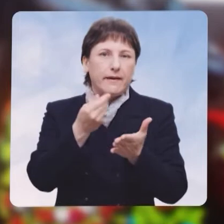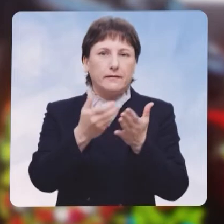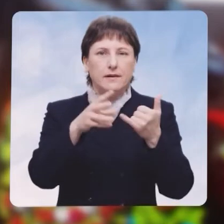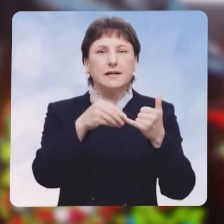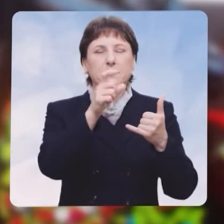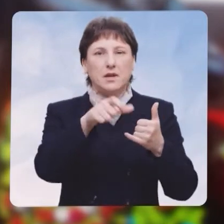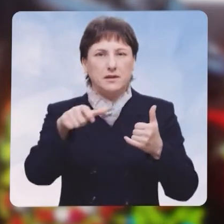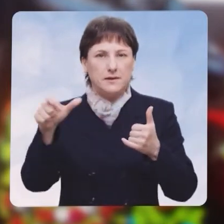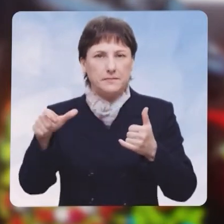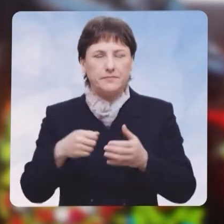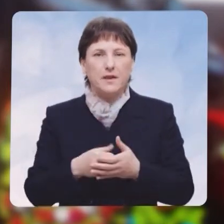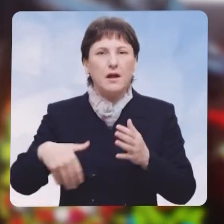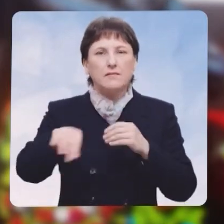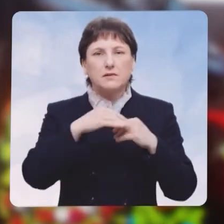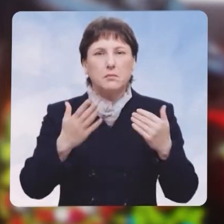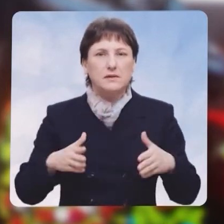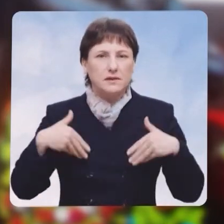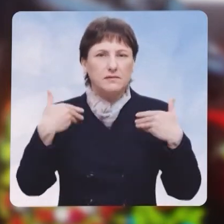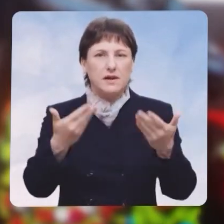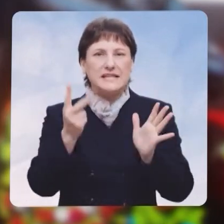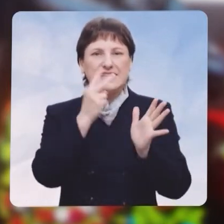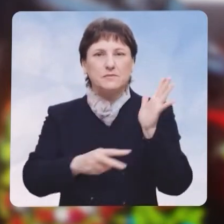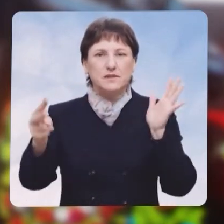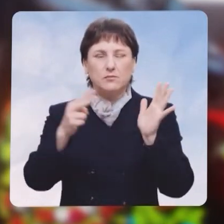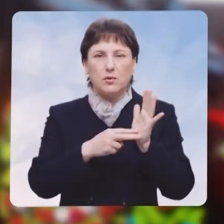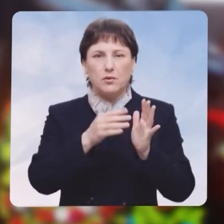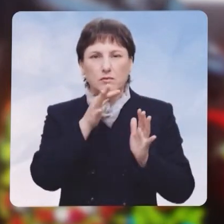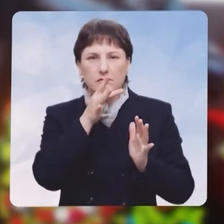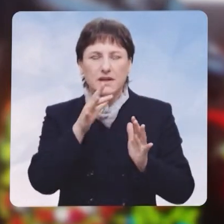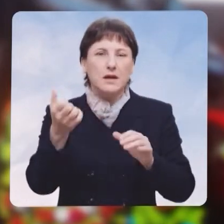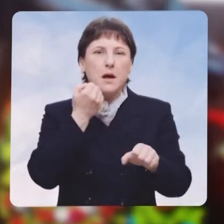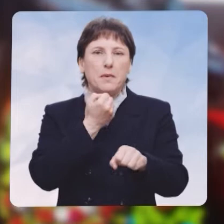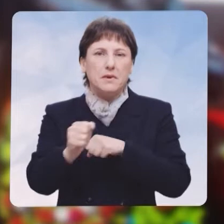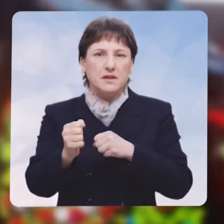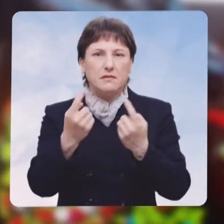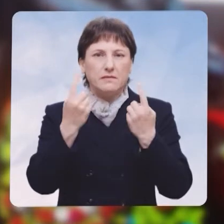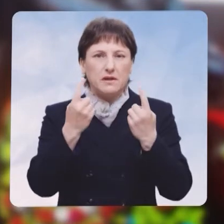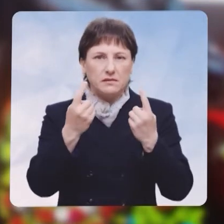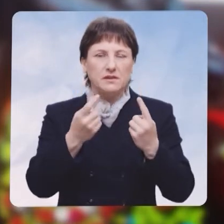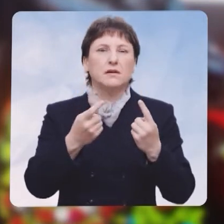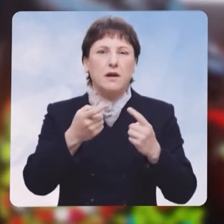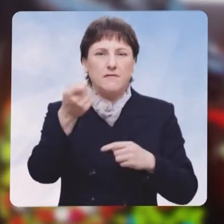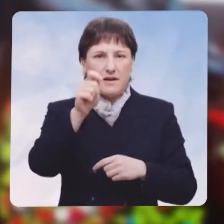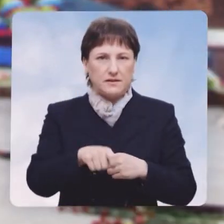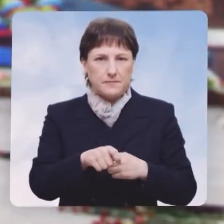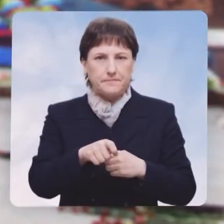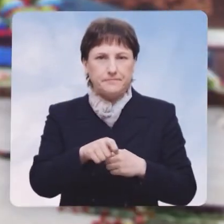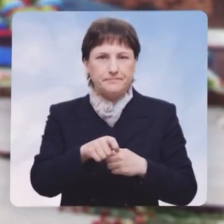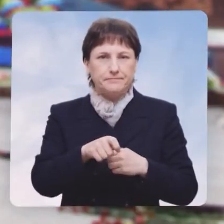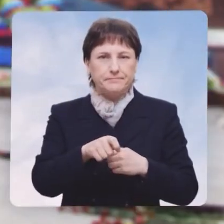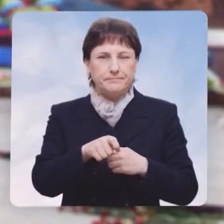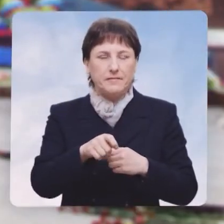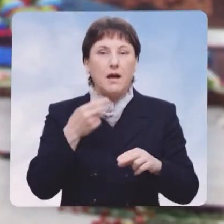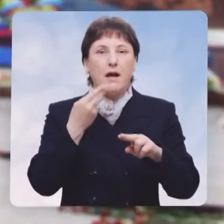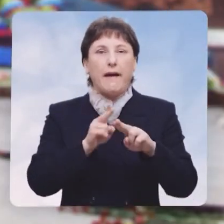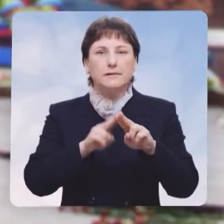земляки, поздравляю вас с 77-й годовщиной победы в Великой Отечественной войне.